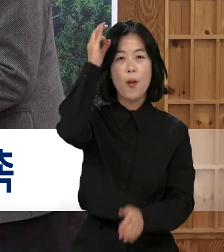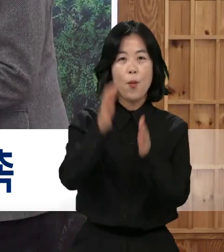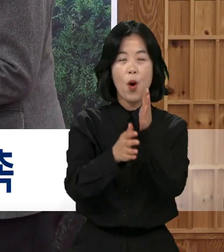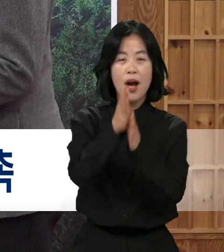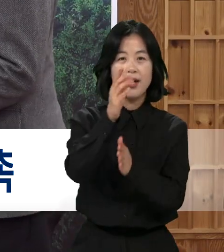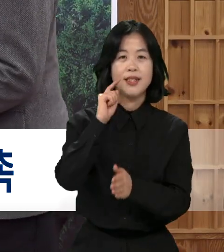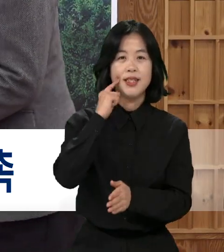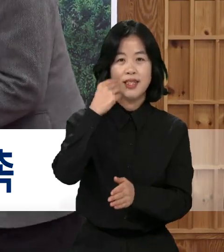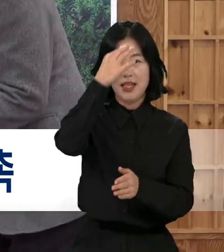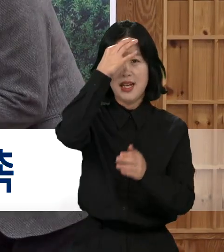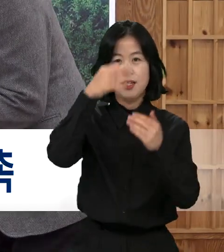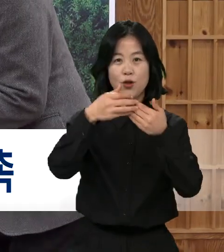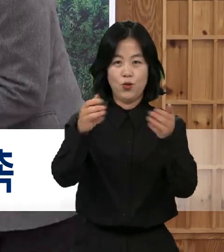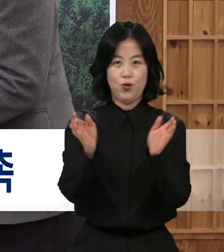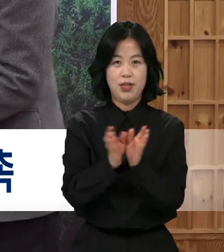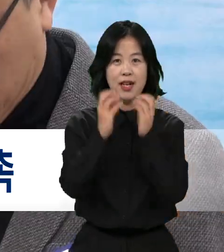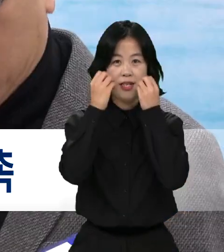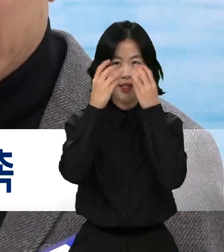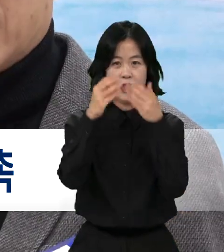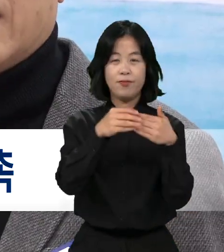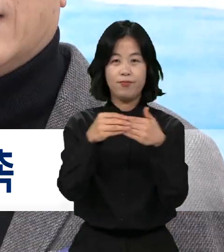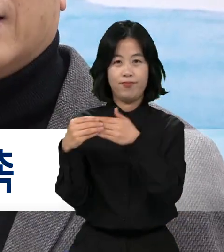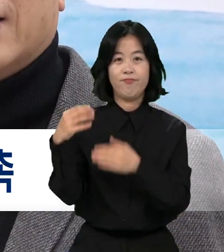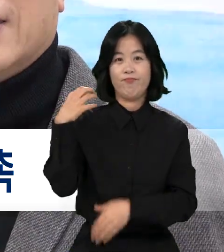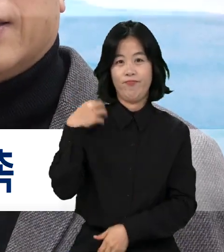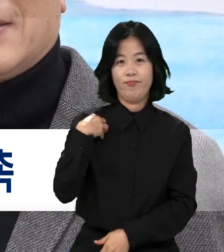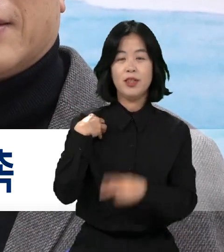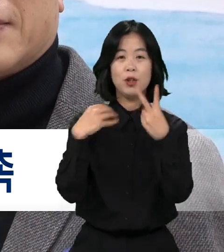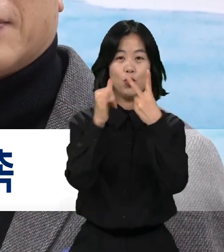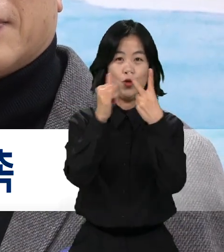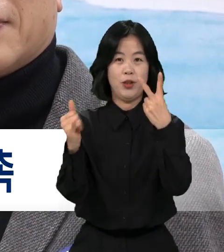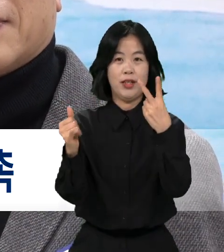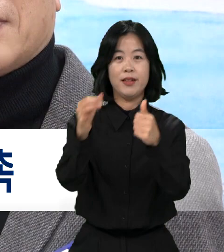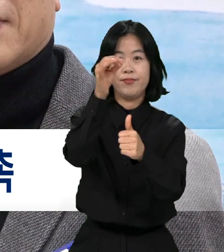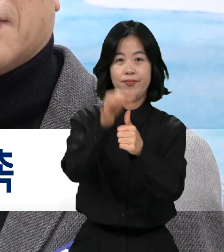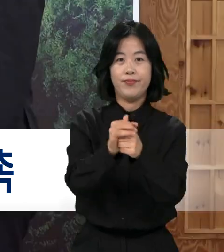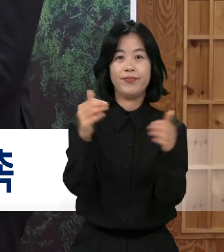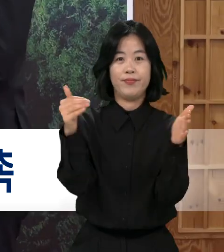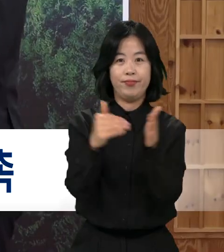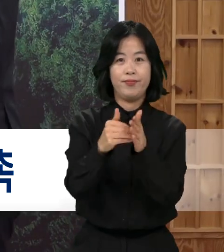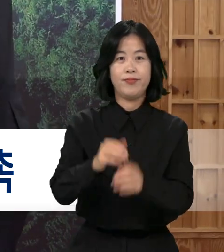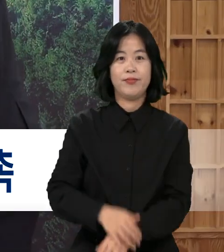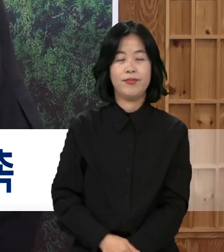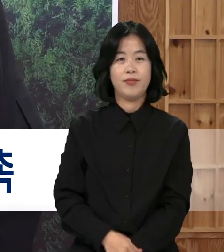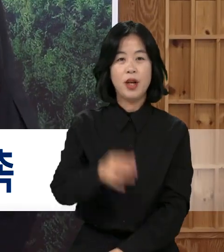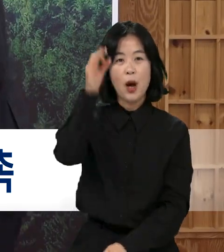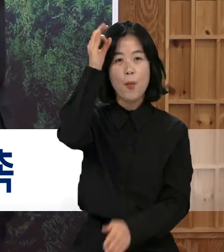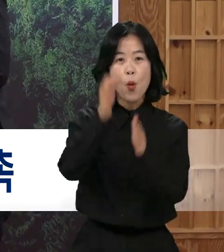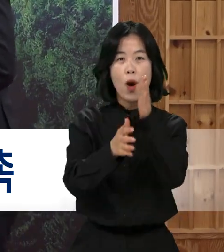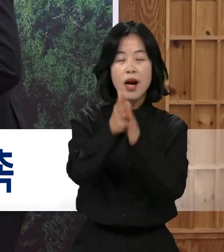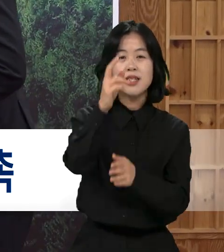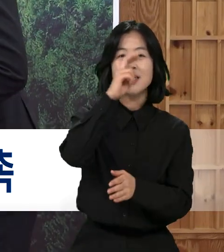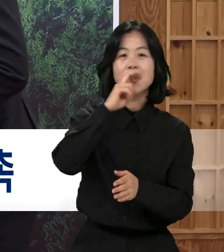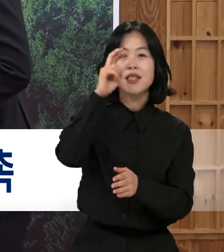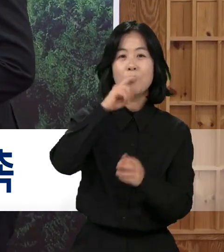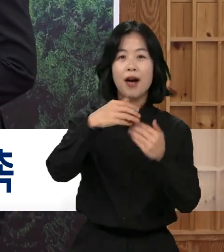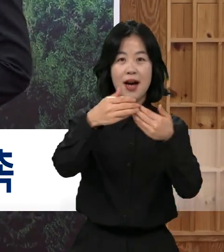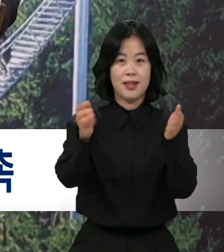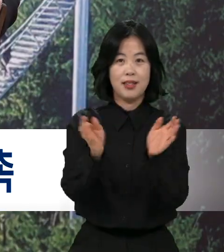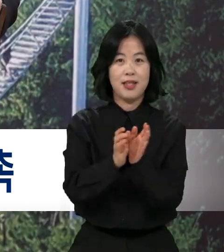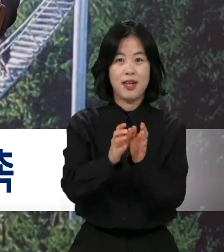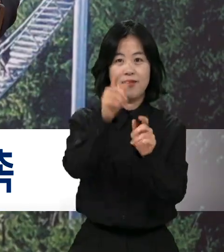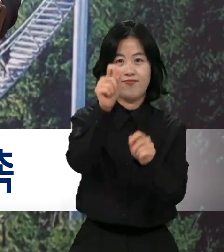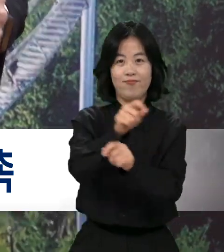얻었습니다 포항시는 시립 예술단을 새롭게 이끌어갈 지휘자와 연출자를 위촉했습니다 포항시립